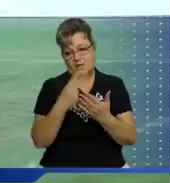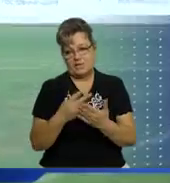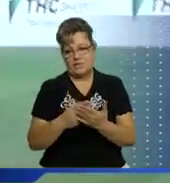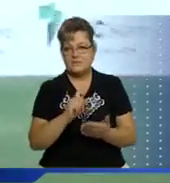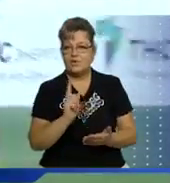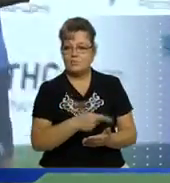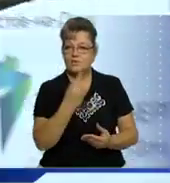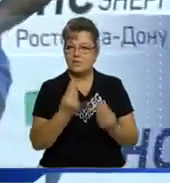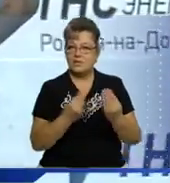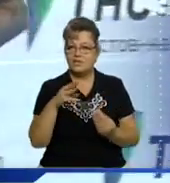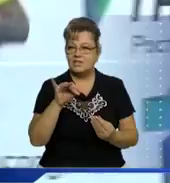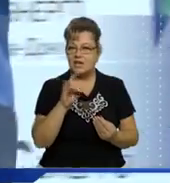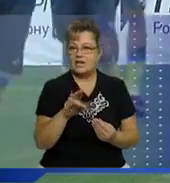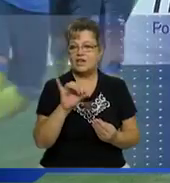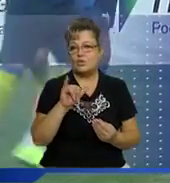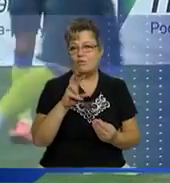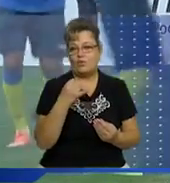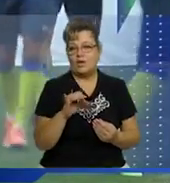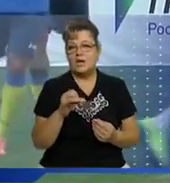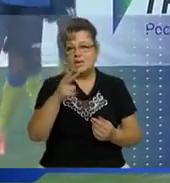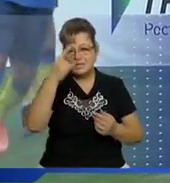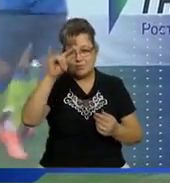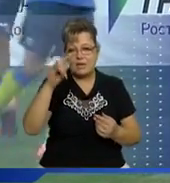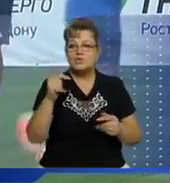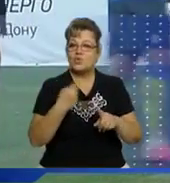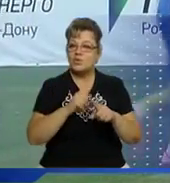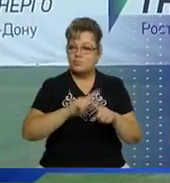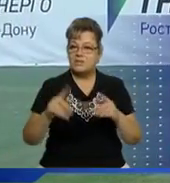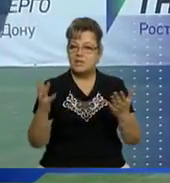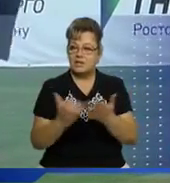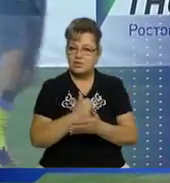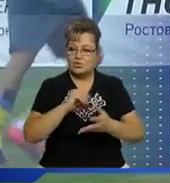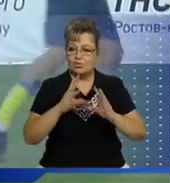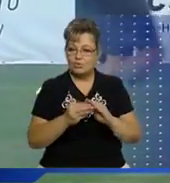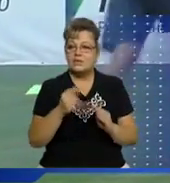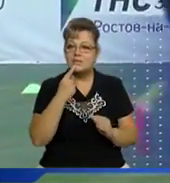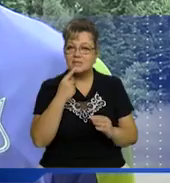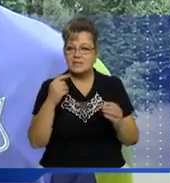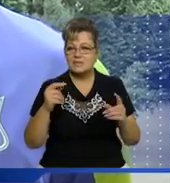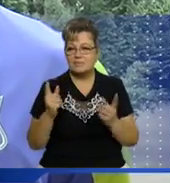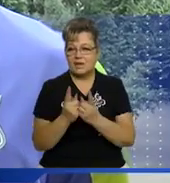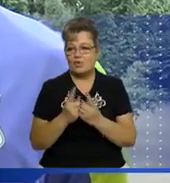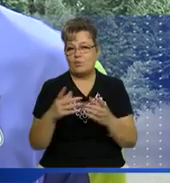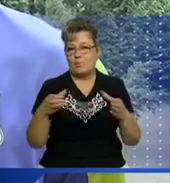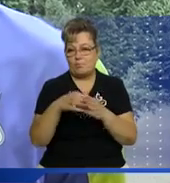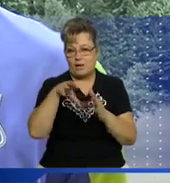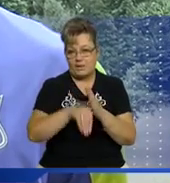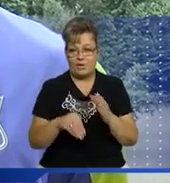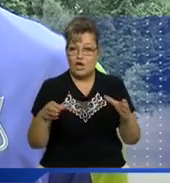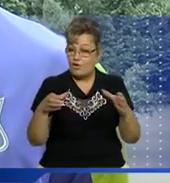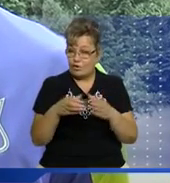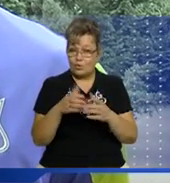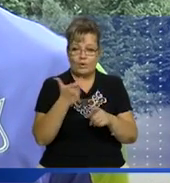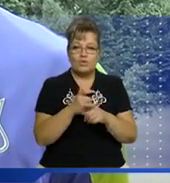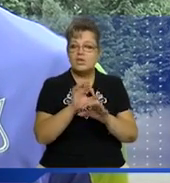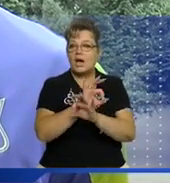свое мастерство в играх с Терехом и Уфой. Испанец очень быстро нашел общий язык с партнерами по команде. В клубе очень